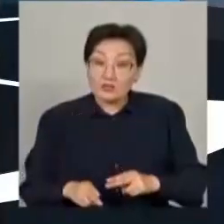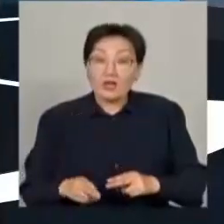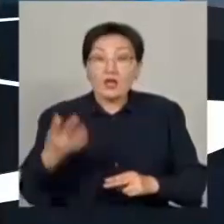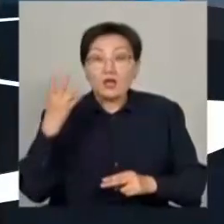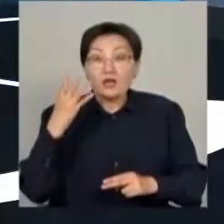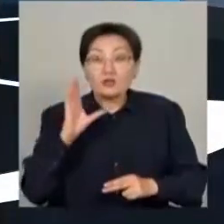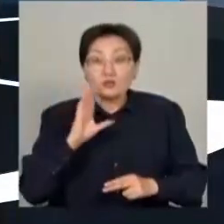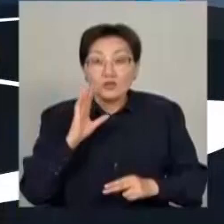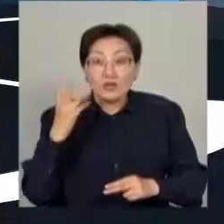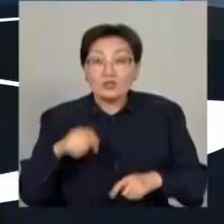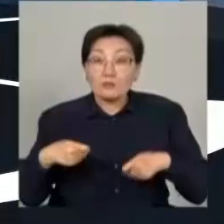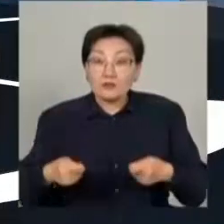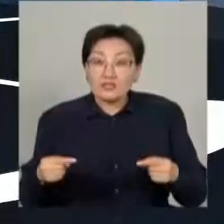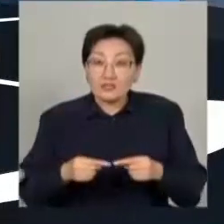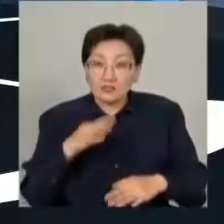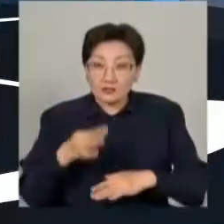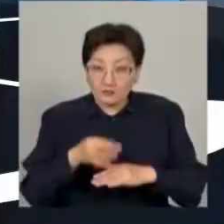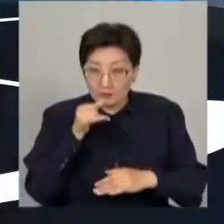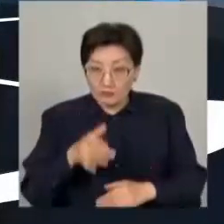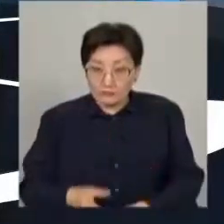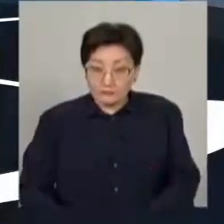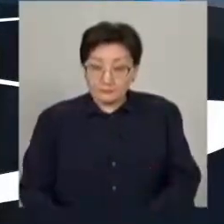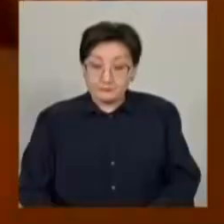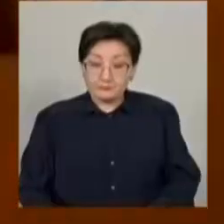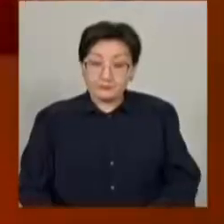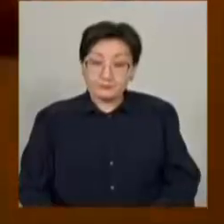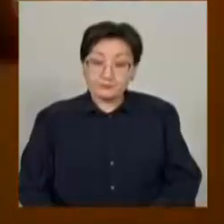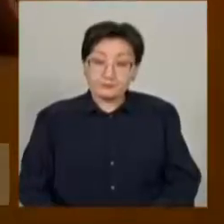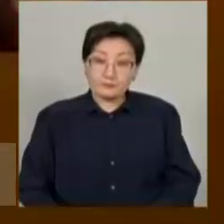қашан берілетінін нақты айта алмай отыр.